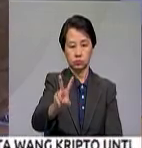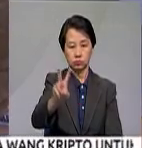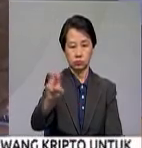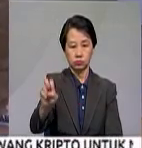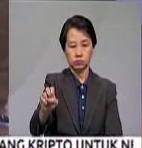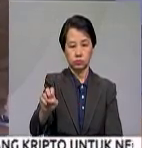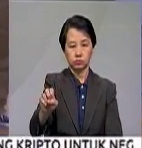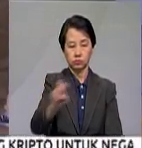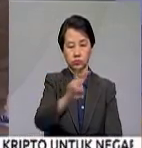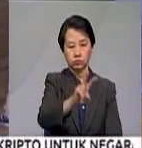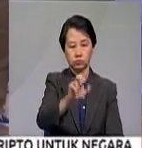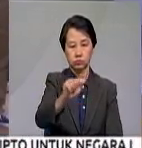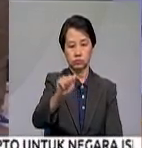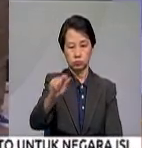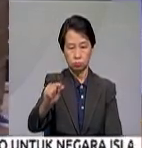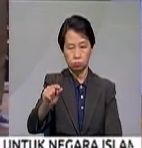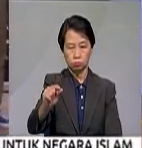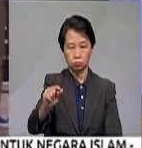2020 OAG.